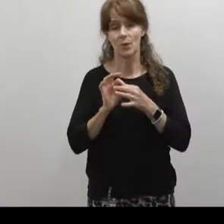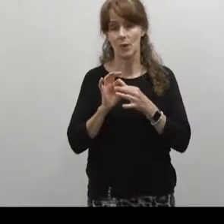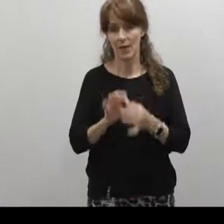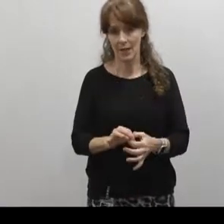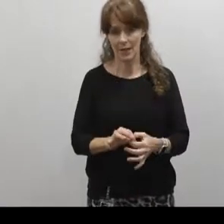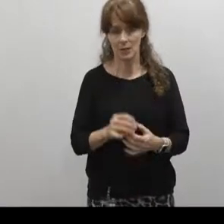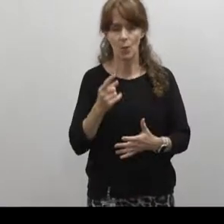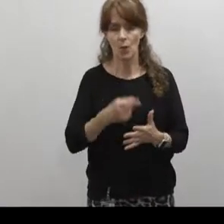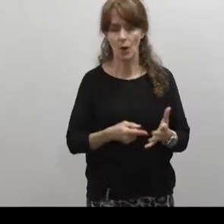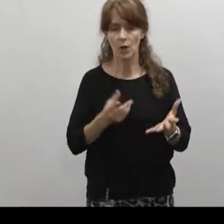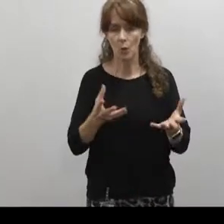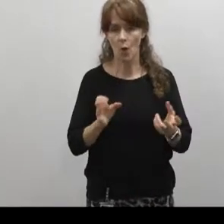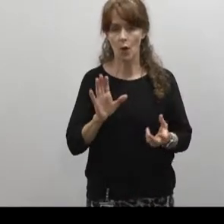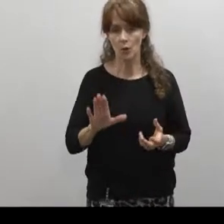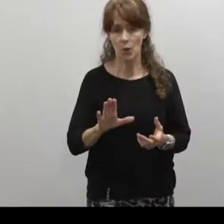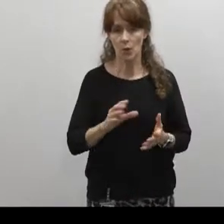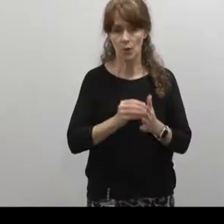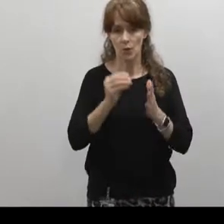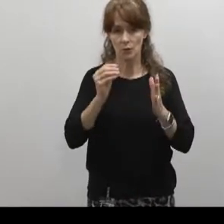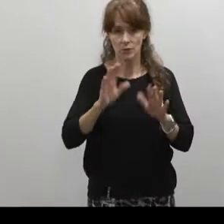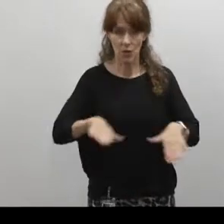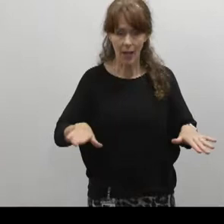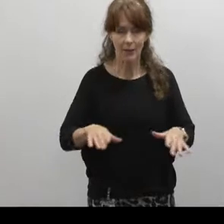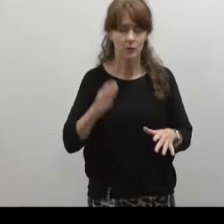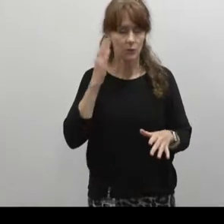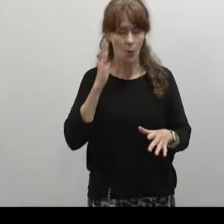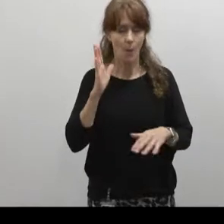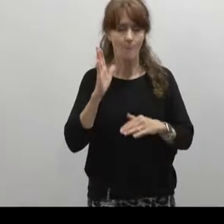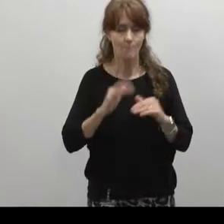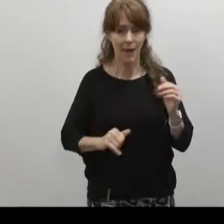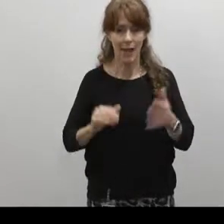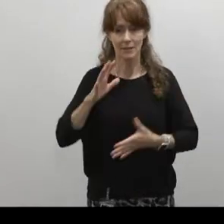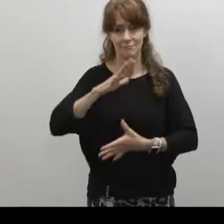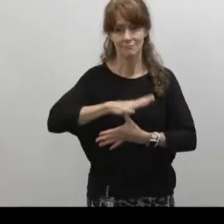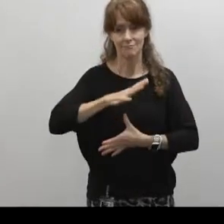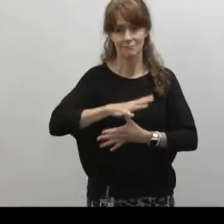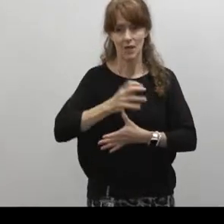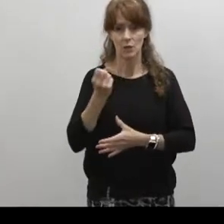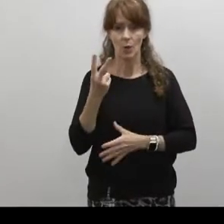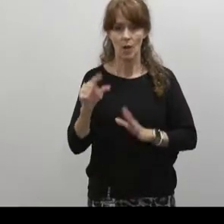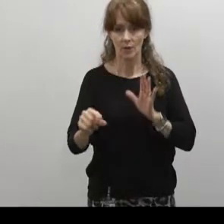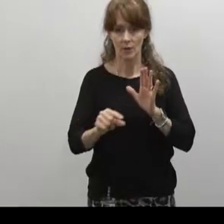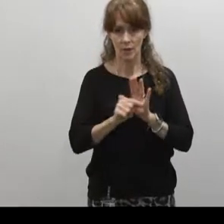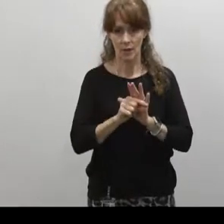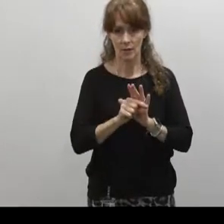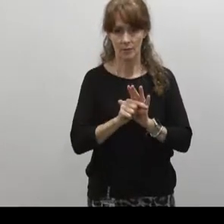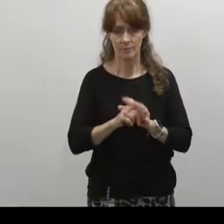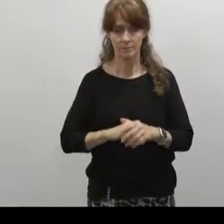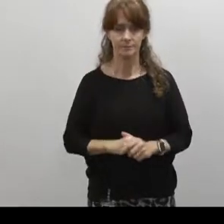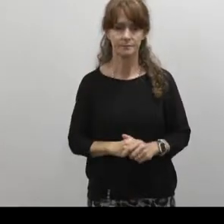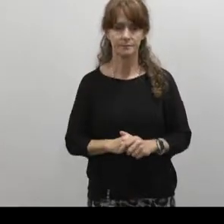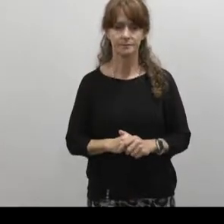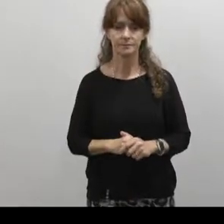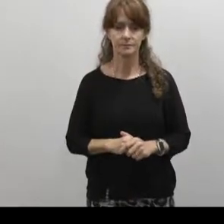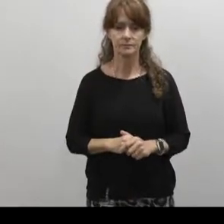hay xâm nua mùi tiết ta chọn ai câu nẹ đăng thưa nhằm mấy đăng ấy khlác trẻ ấy khlác hay thưa nhằm mấy đăng thân nạm đập